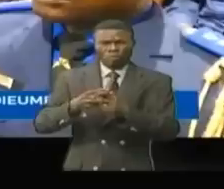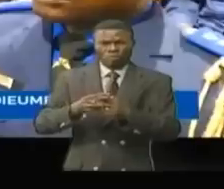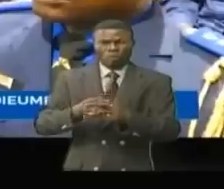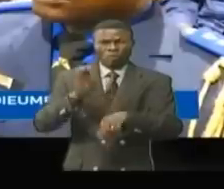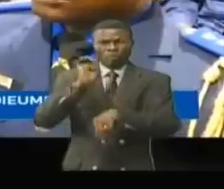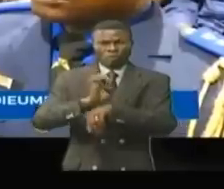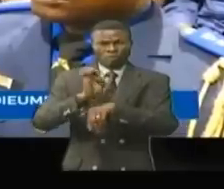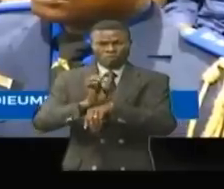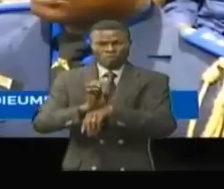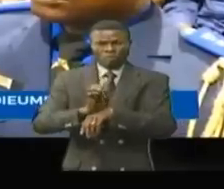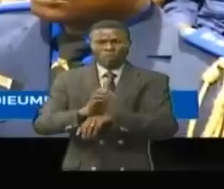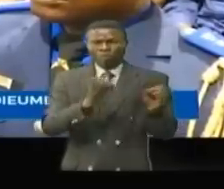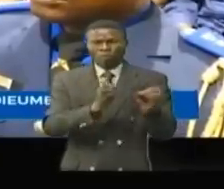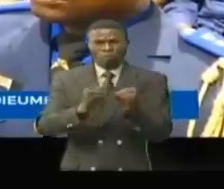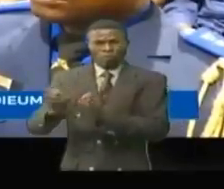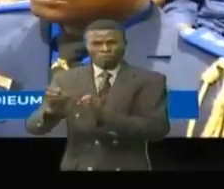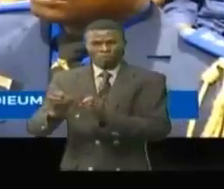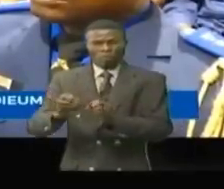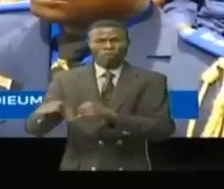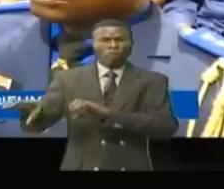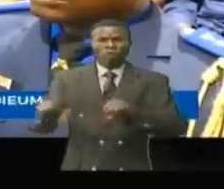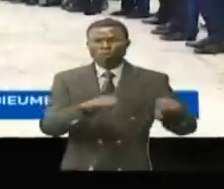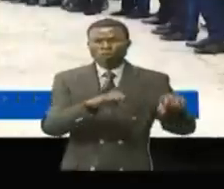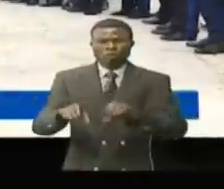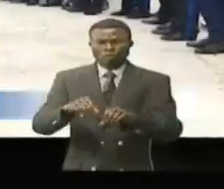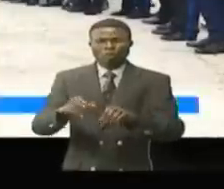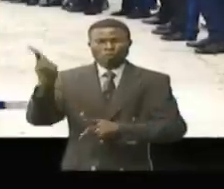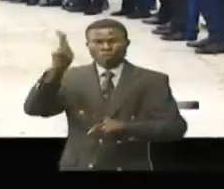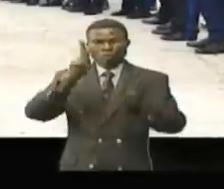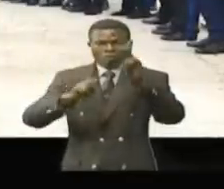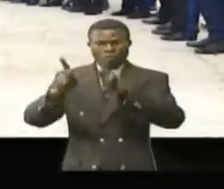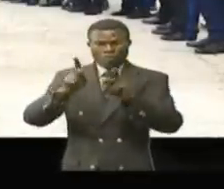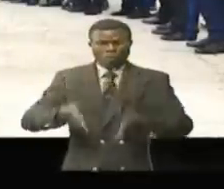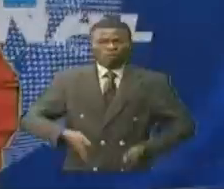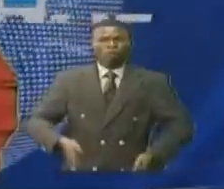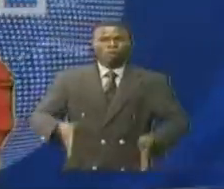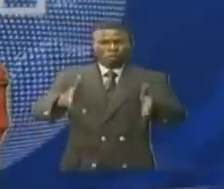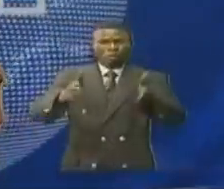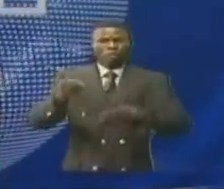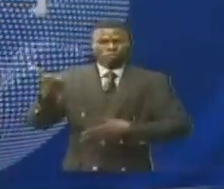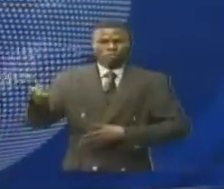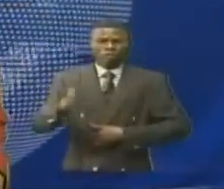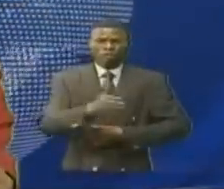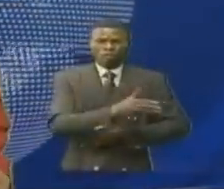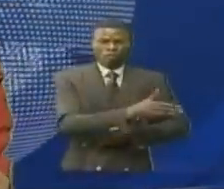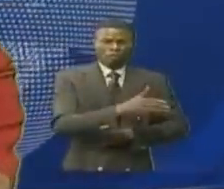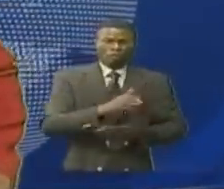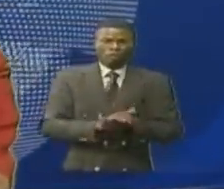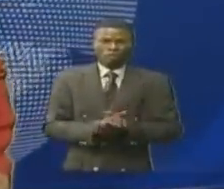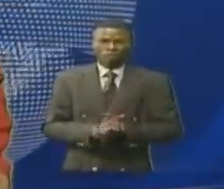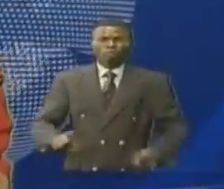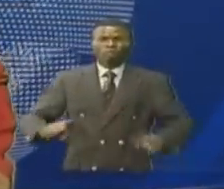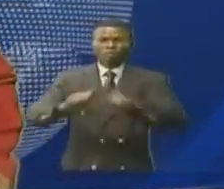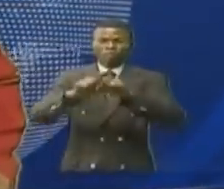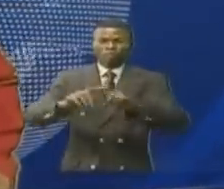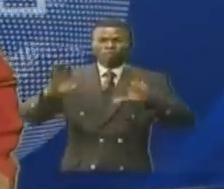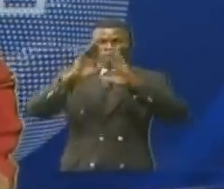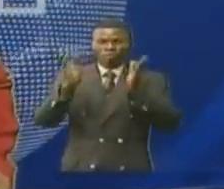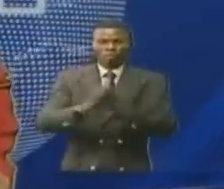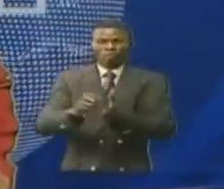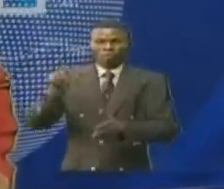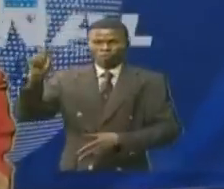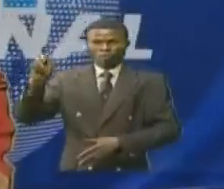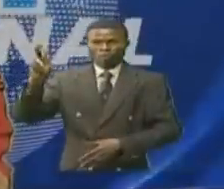professionnels du maintien de l'ordre pendant des manifestations populaires sur la voie publique. Conflit communautaire entre Teke et